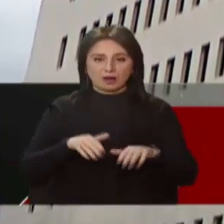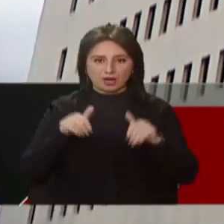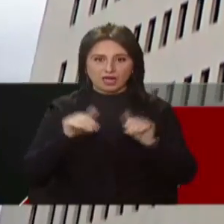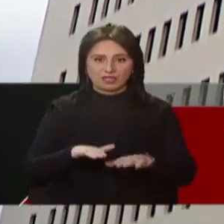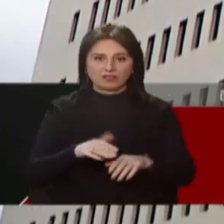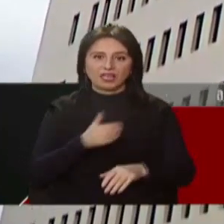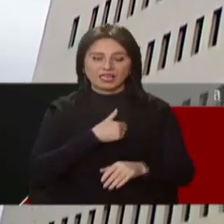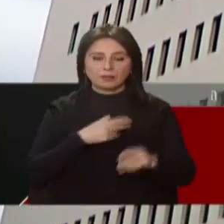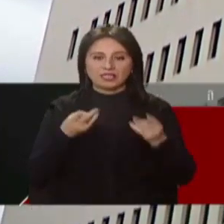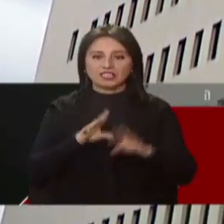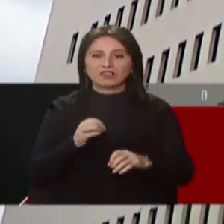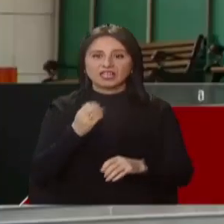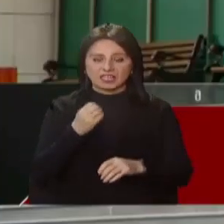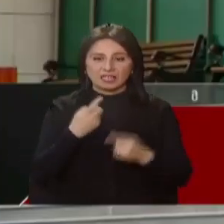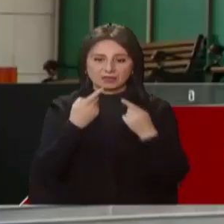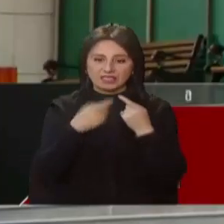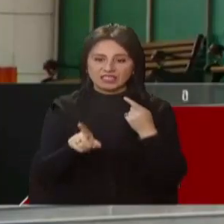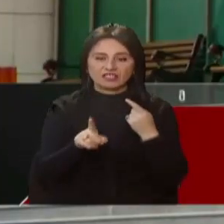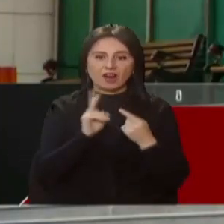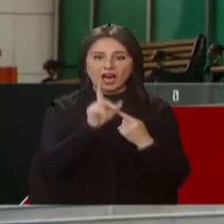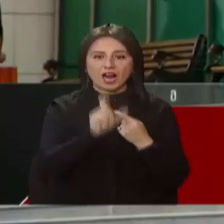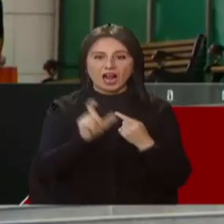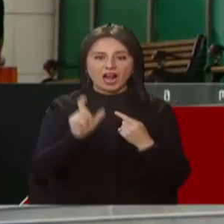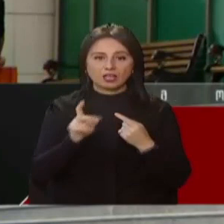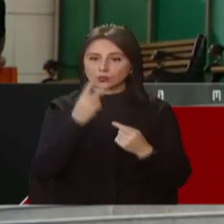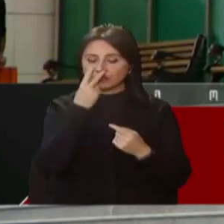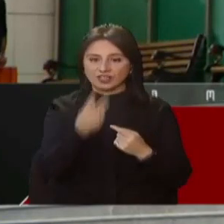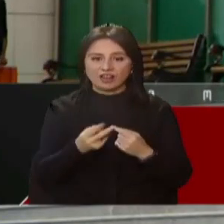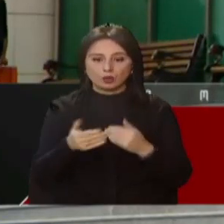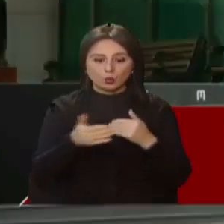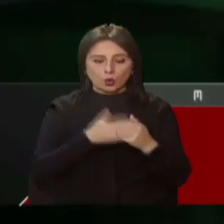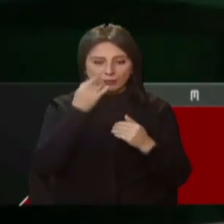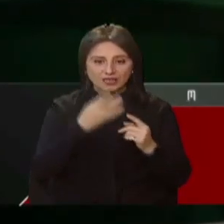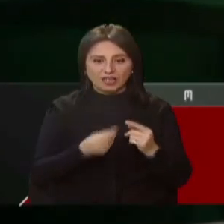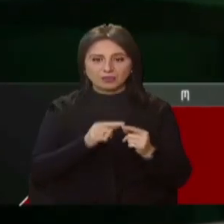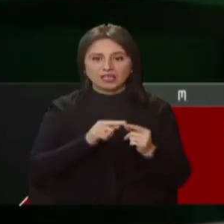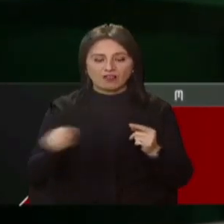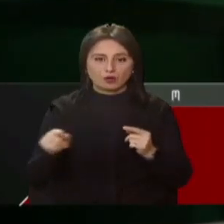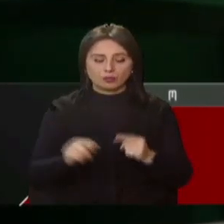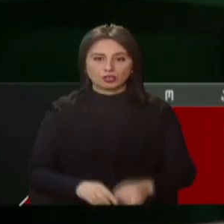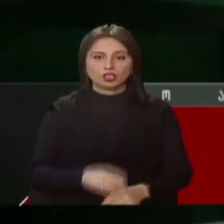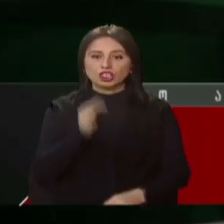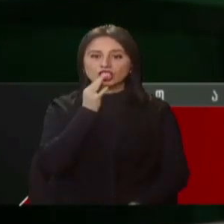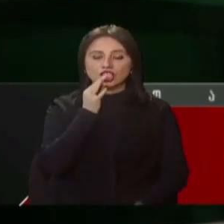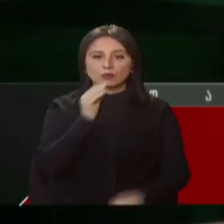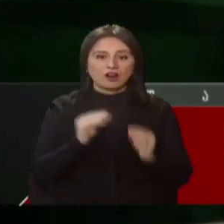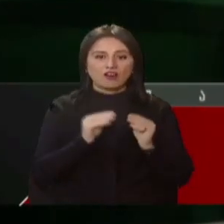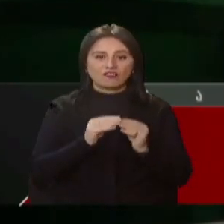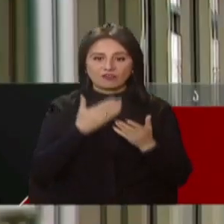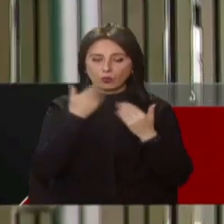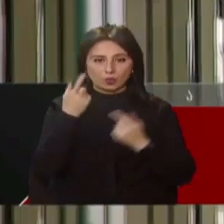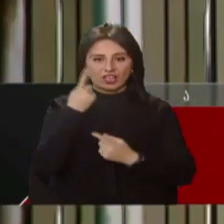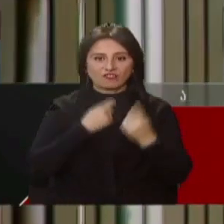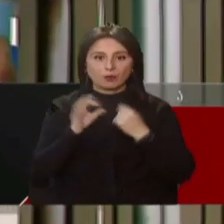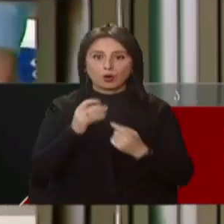და იმეც იტოვებს, რომ კიდევ სხვა კანდიდატურებსაც ვიხილავთ უახლოესი დღეების განმავლობაში. ჯერჯერობით კვლავ არ გვაქვს